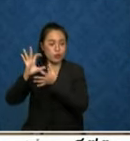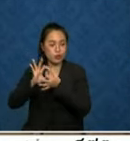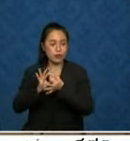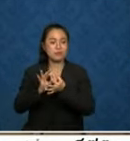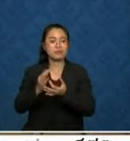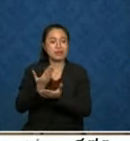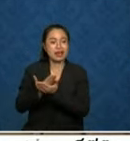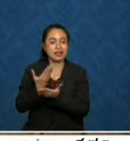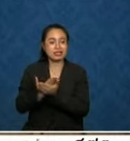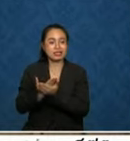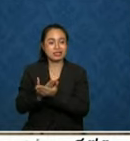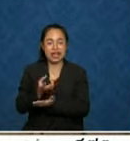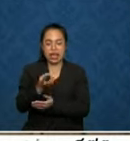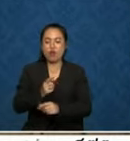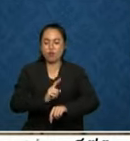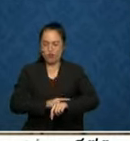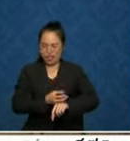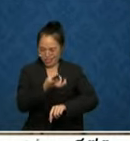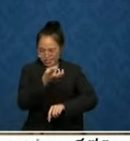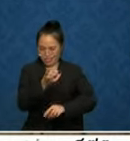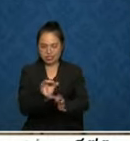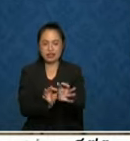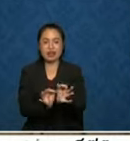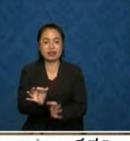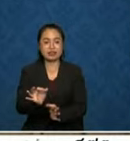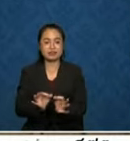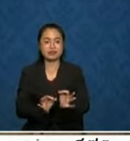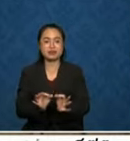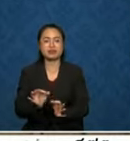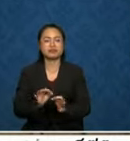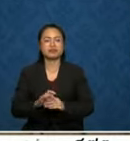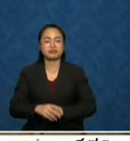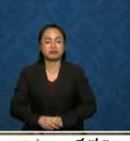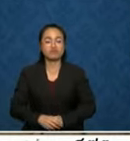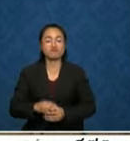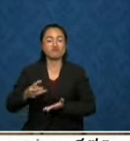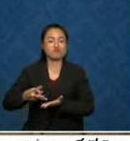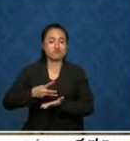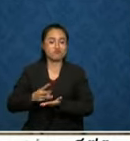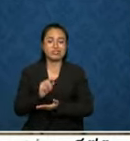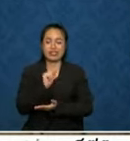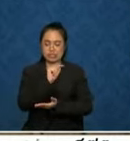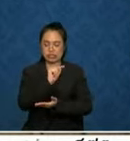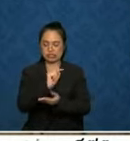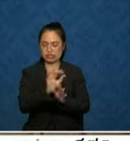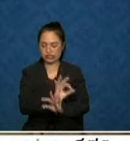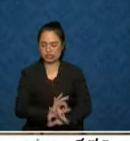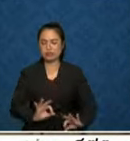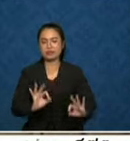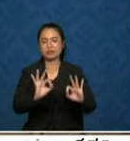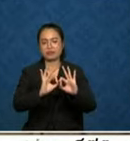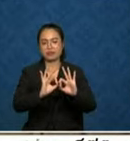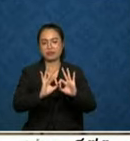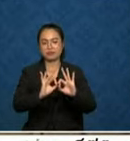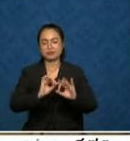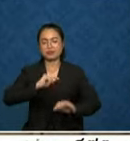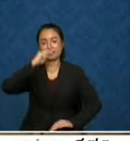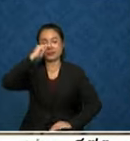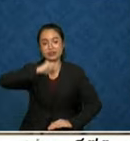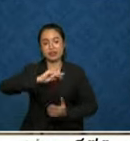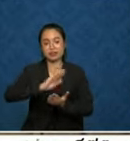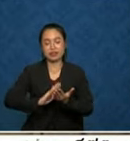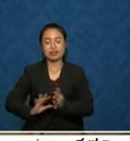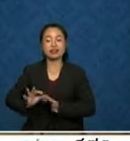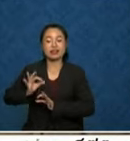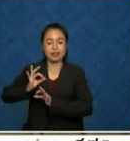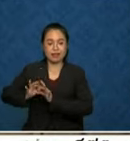รดิฉันขอเวลาท่านประธานสักเล็กน้อยนะคะที่จะอธิบายนะคะวิชานี้จริงๆสำคัญมากนะคะจริงๆในประเทศไทยเราธนาค